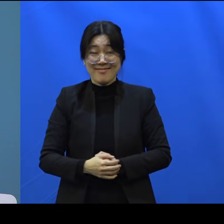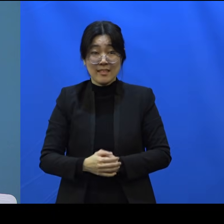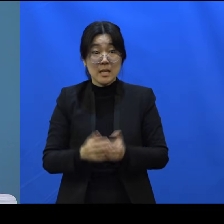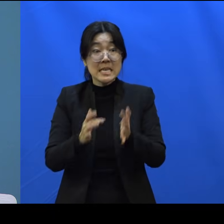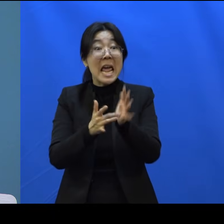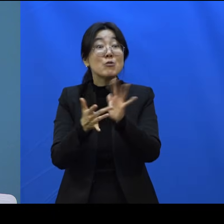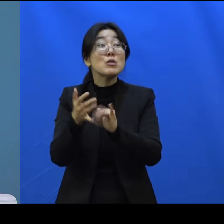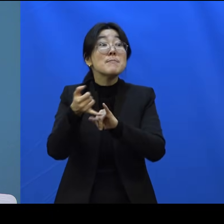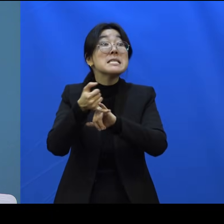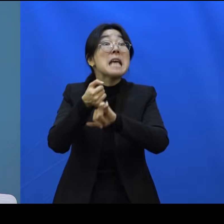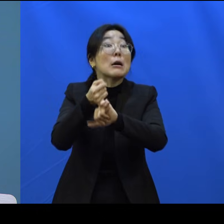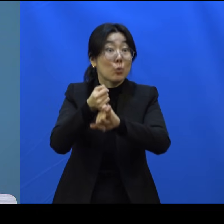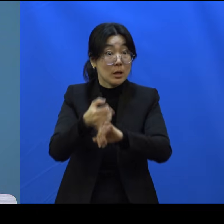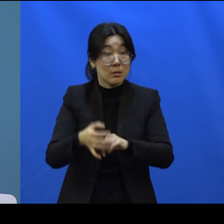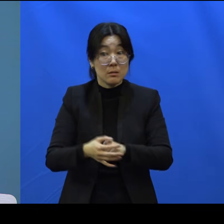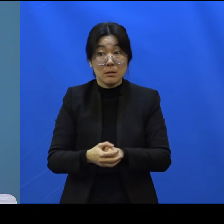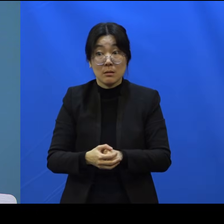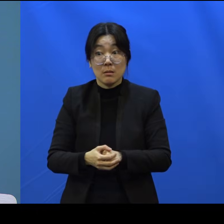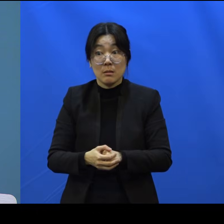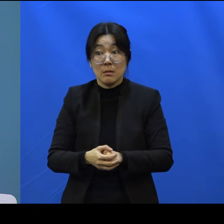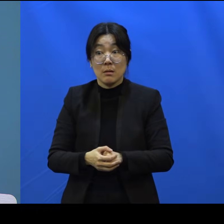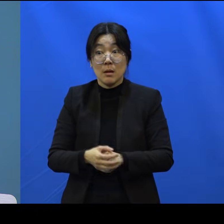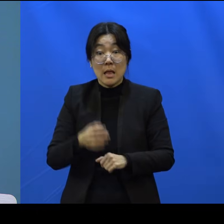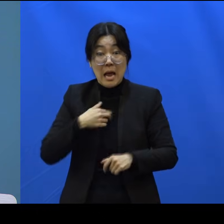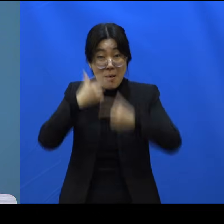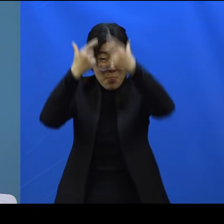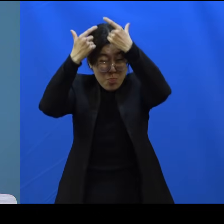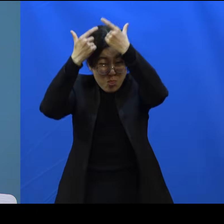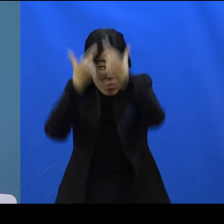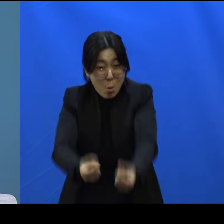성령이 똑같아요. 똑같아.